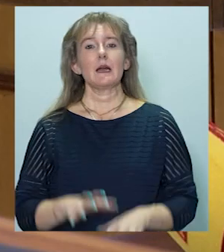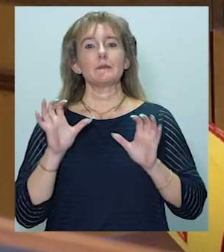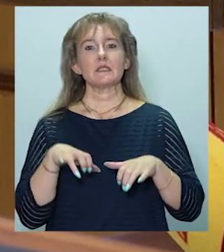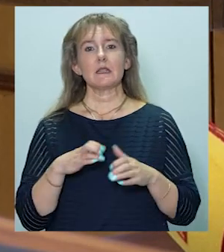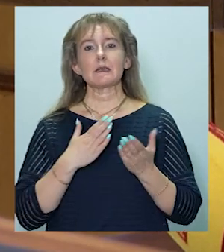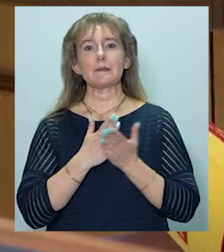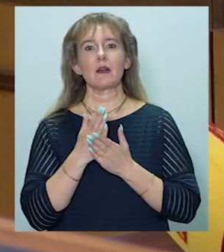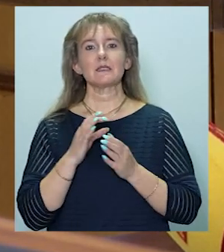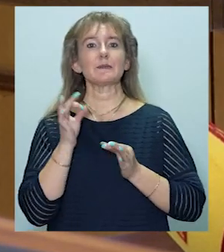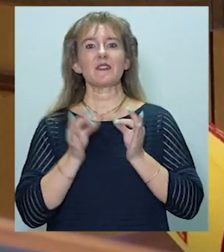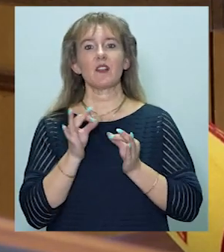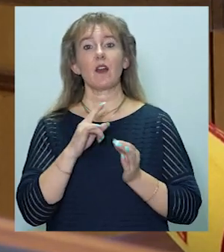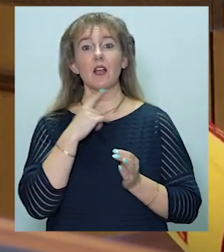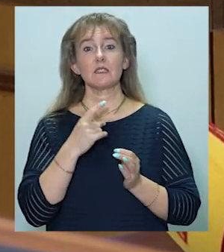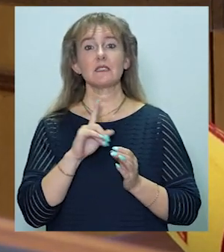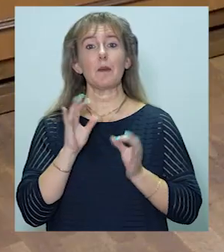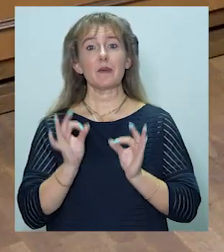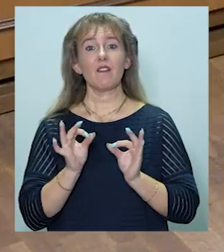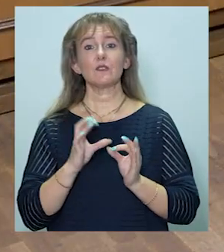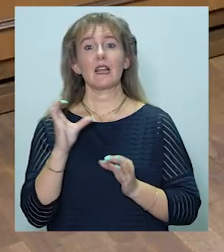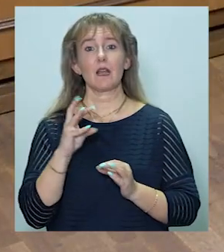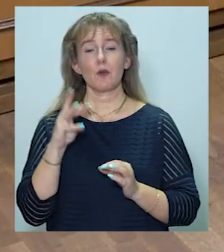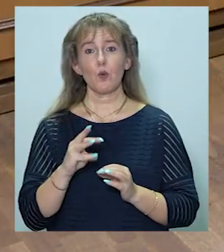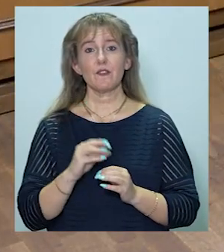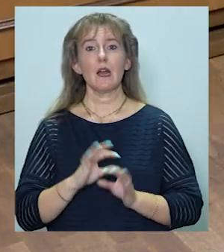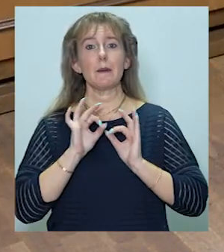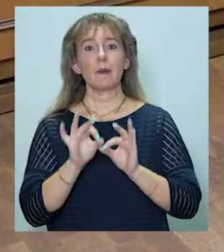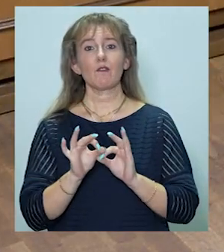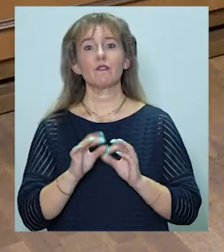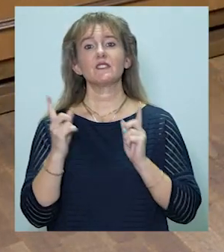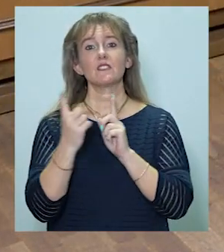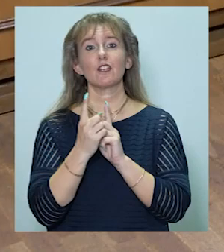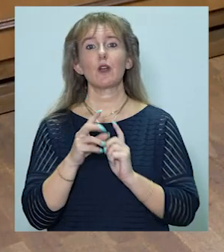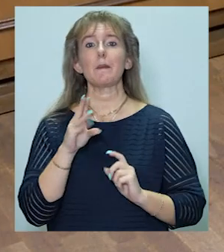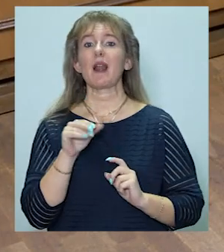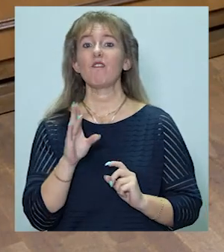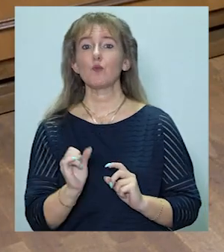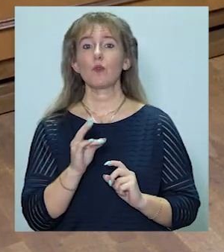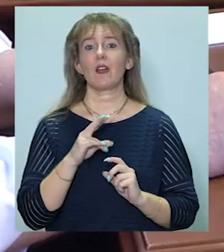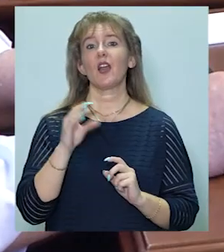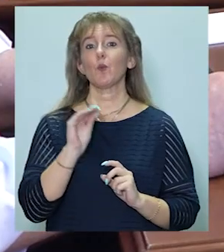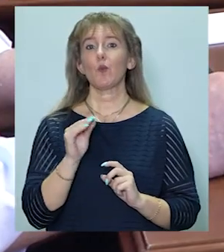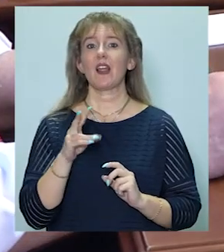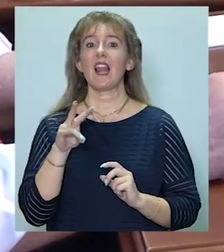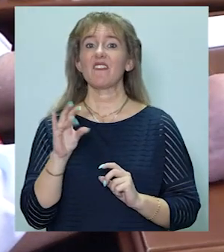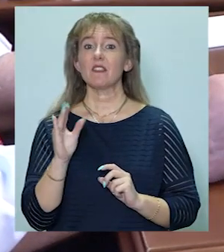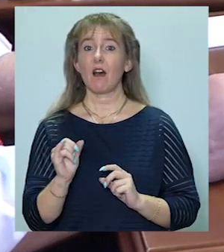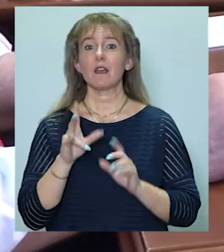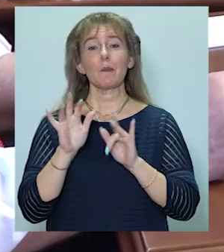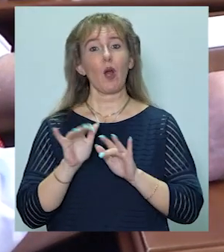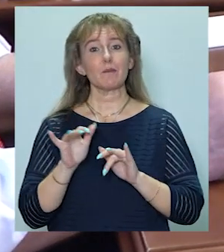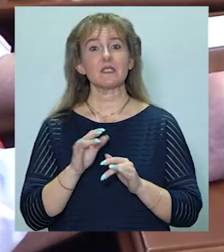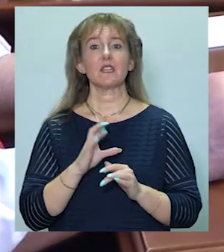Председатель партии «Справедливая Россия за правду» Сергей Миронов провел встречу с правнуком Юрия Левитана, программистом